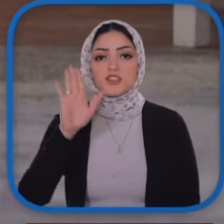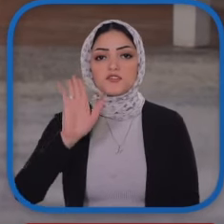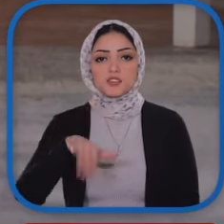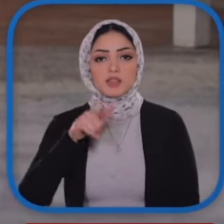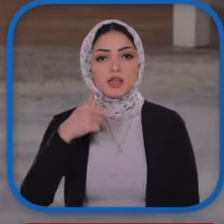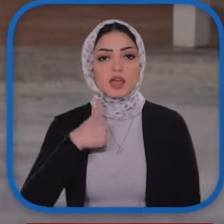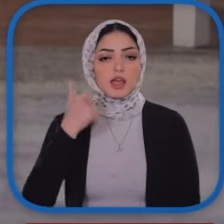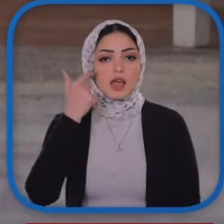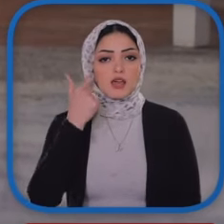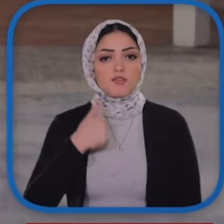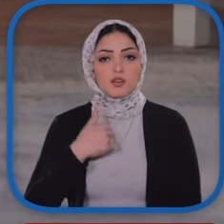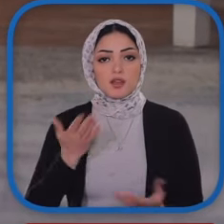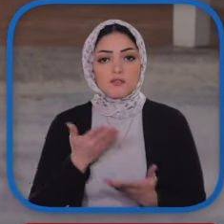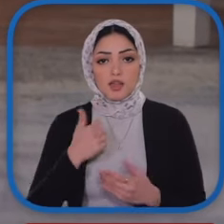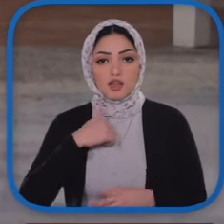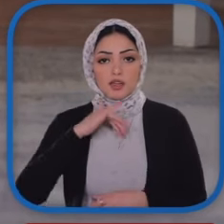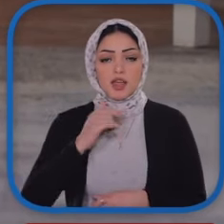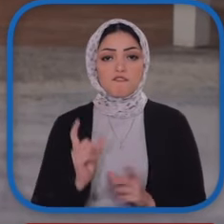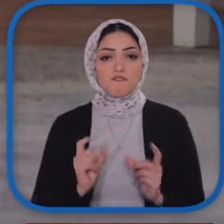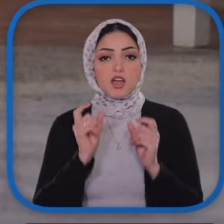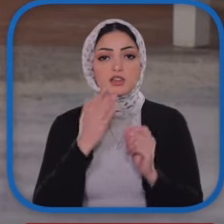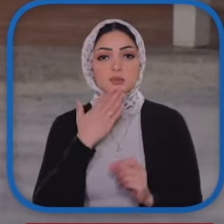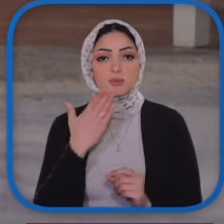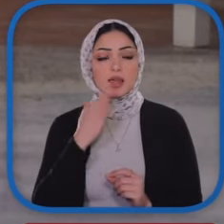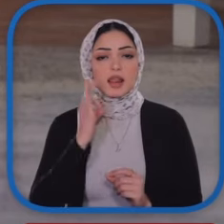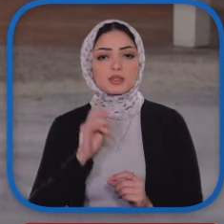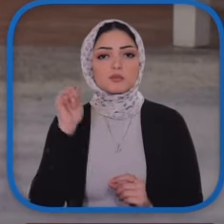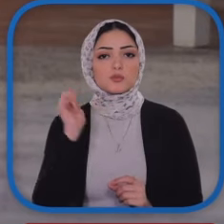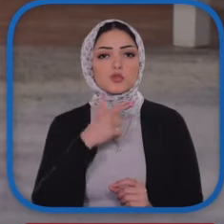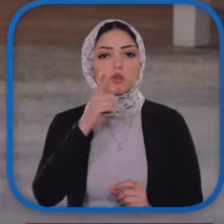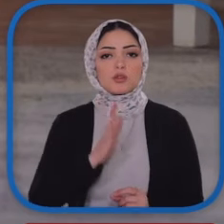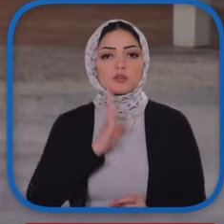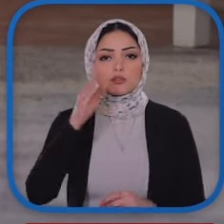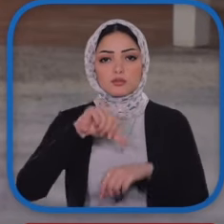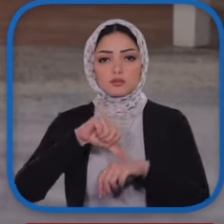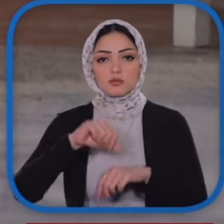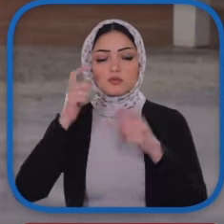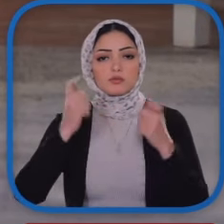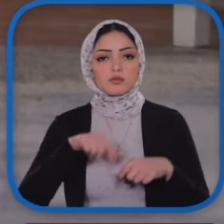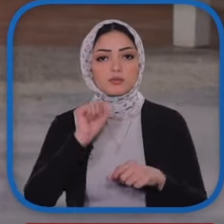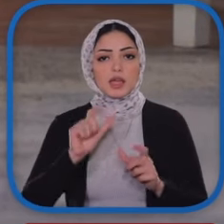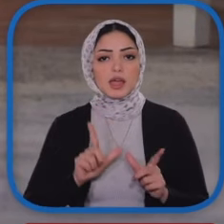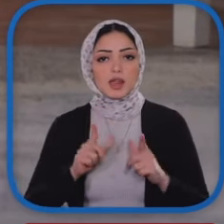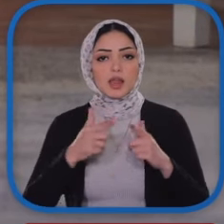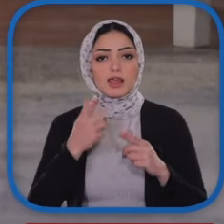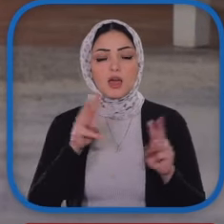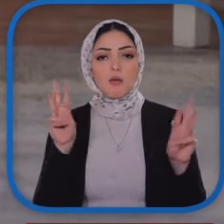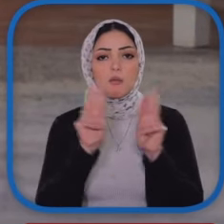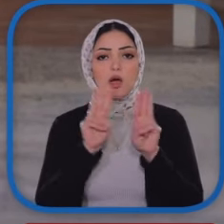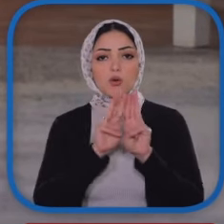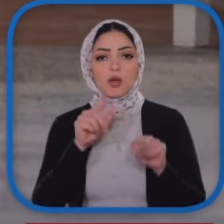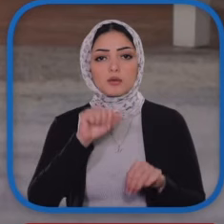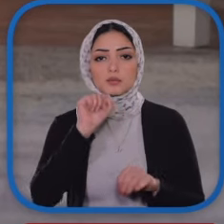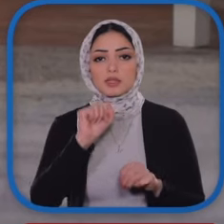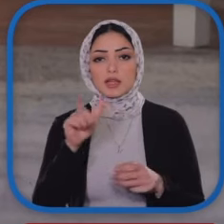كان يعرف عن نفسه أنه هو مصاب فيروس بي بننصحه بالتوجه مباشرة إلى وحدات اللجنة القومية من خلال موقع اللجنة